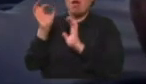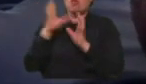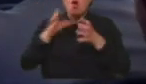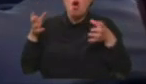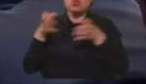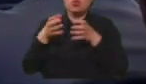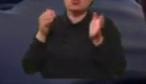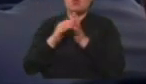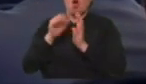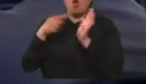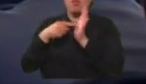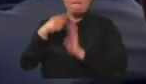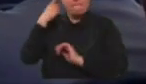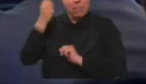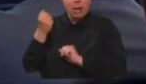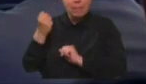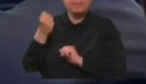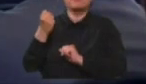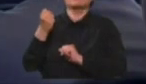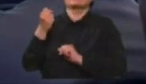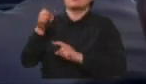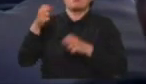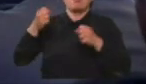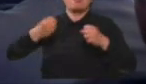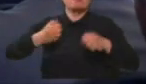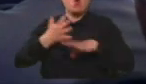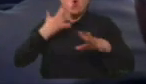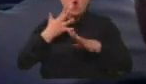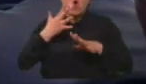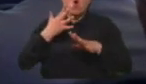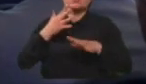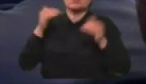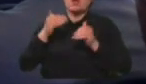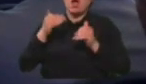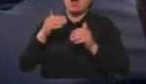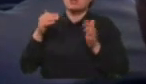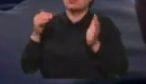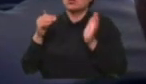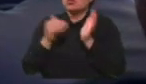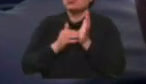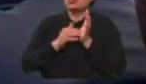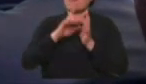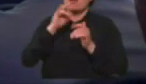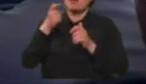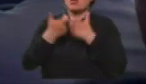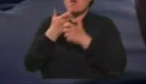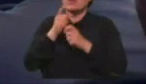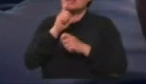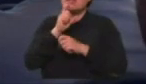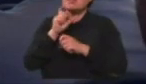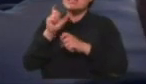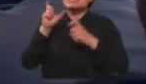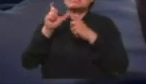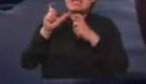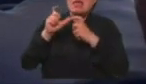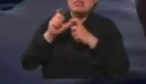to należy o tym pamiętać. No taka bardziej radykalna opcja jest taka, że możemy tak zacząć oczekiwać jakiejś certyfikacji, tak, że każdy podmiot